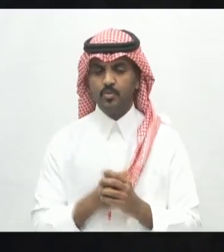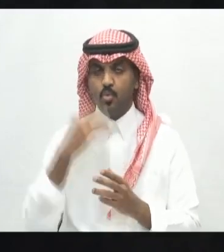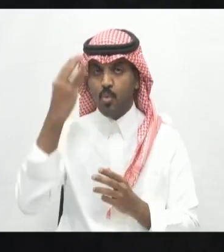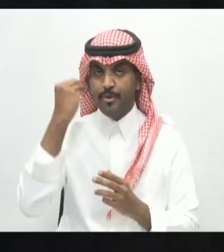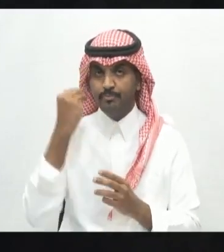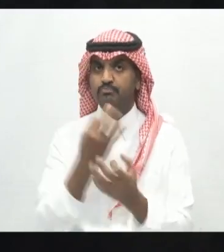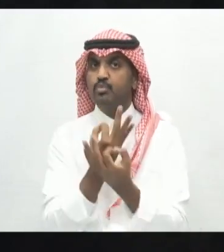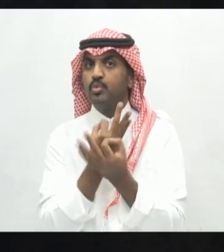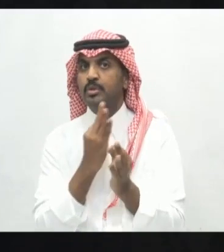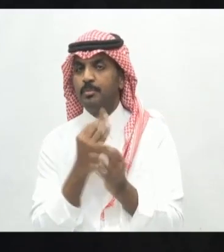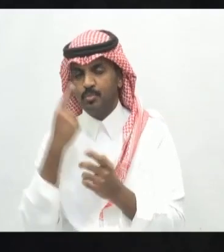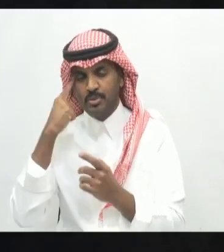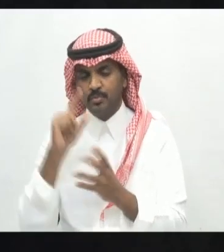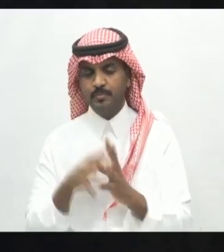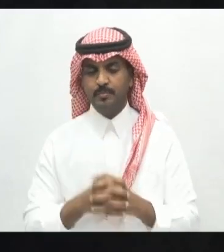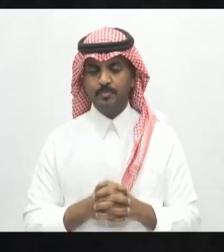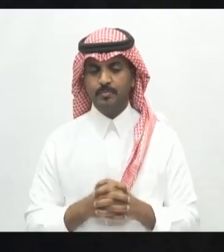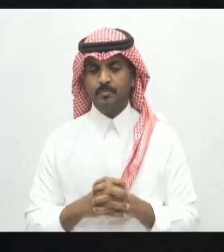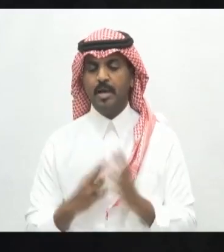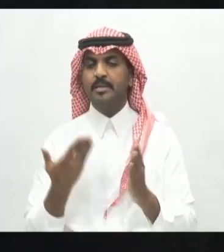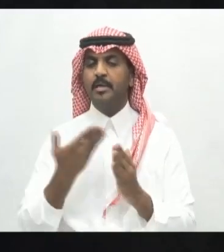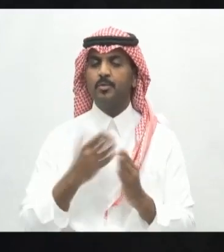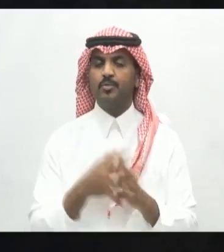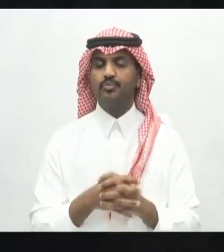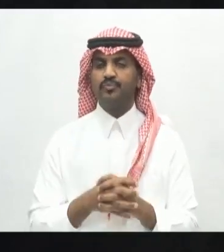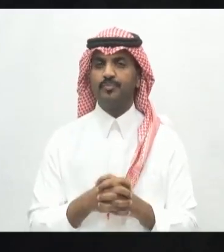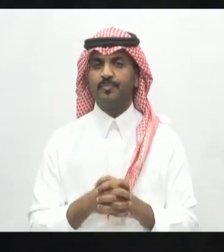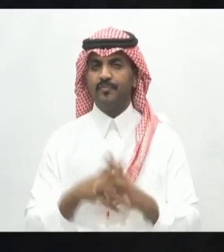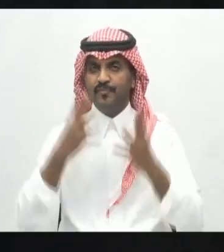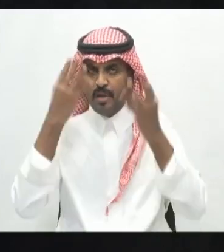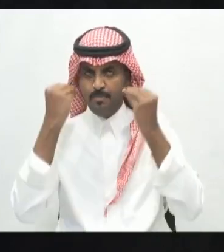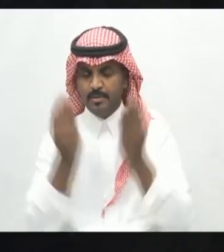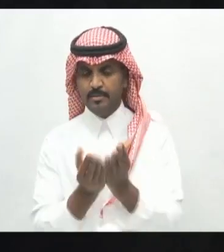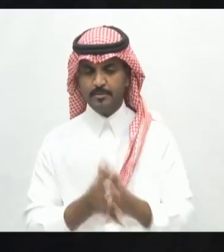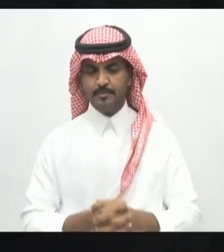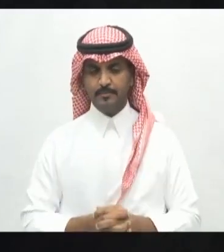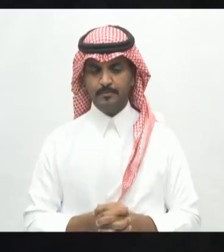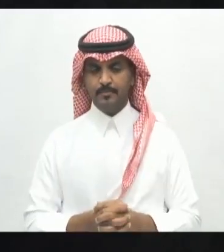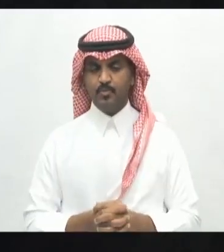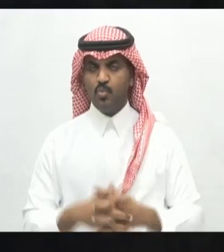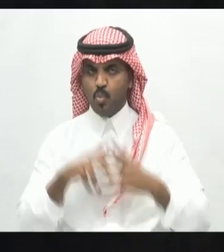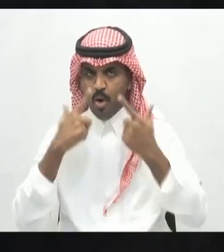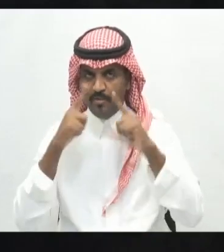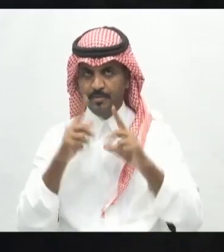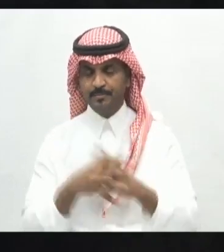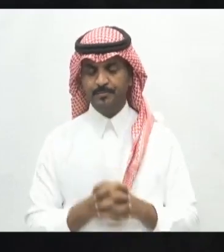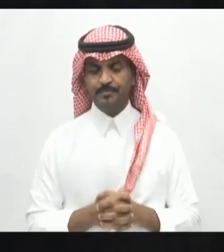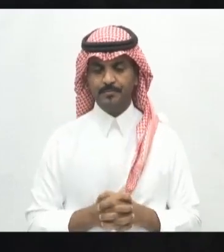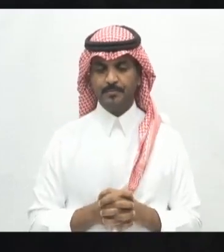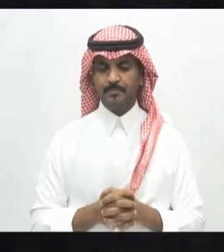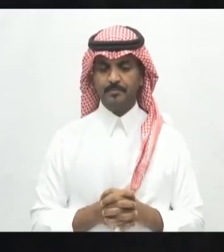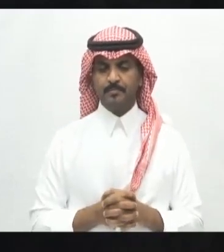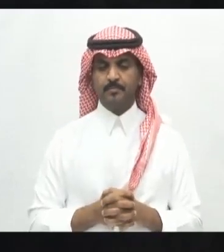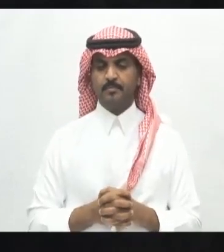جيدا ويستوعب معناها حتى يكون فهمه للدرس جليا بحمد الله تعالى فالجواب هنا